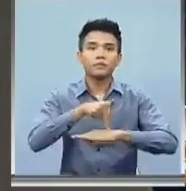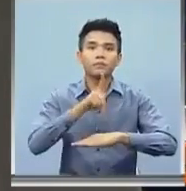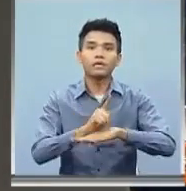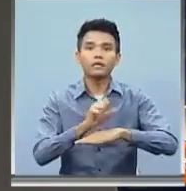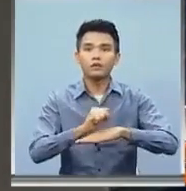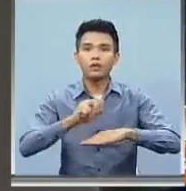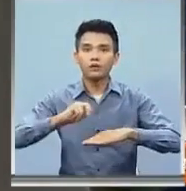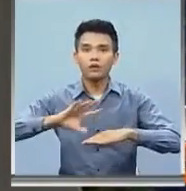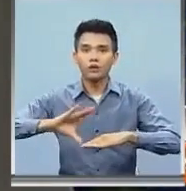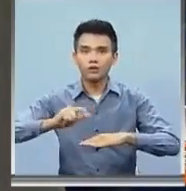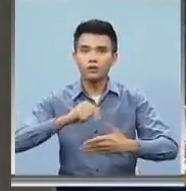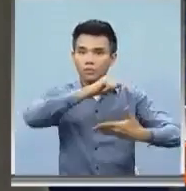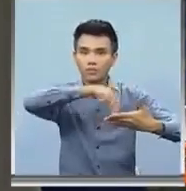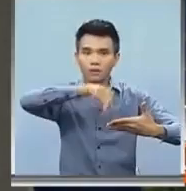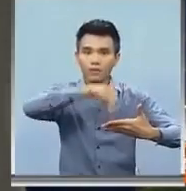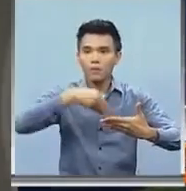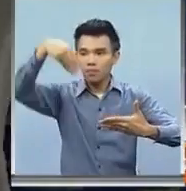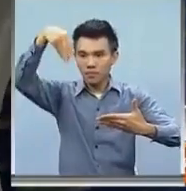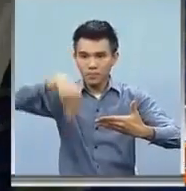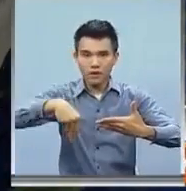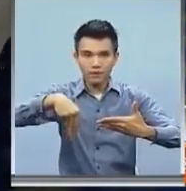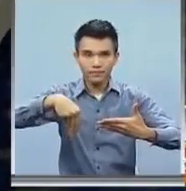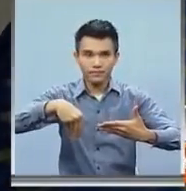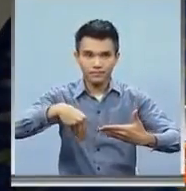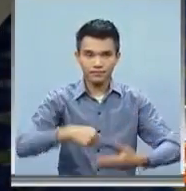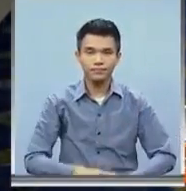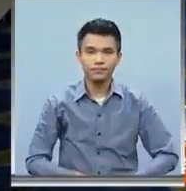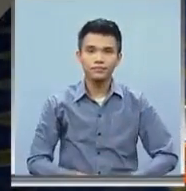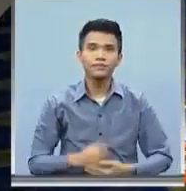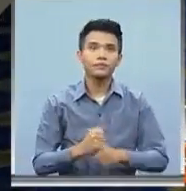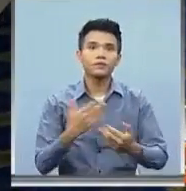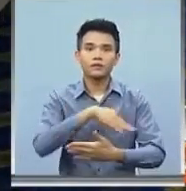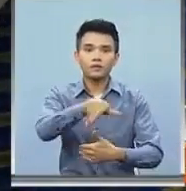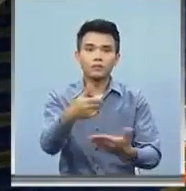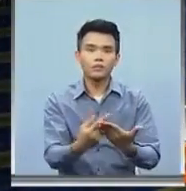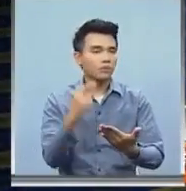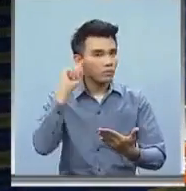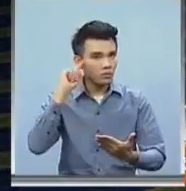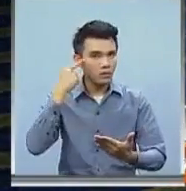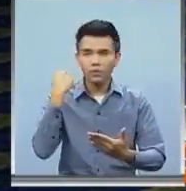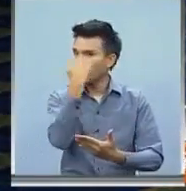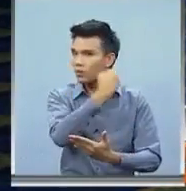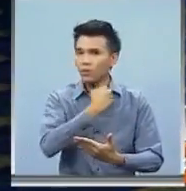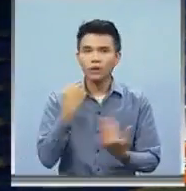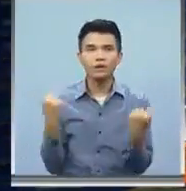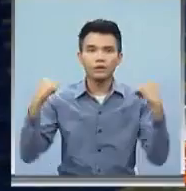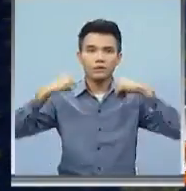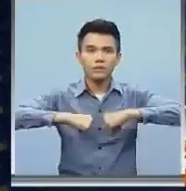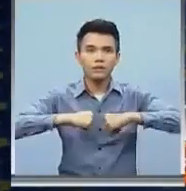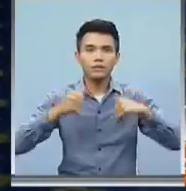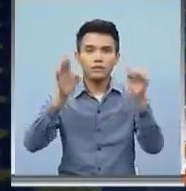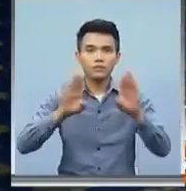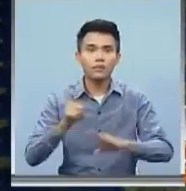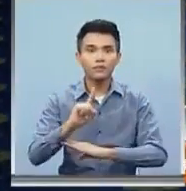ช้วิธีกาบัตรลงคะแนนและหย่อนลงหีบบัตรทำให้ไม่สามารถตรวจสอบได้ว่าใครลงมติเช่นใดเ